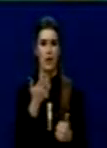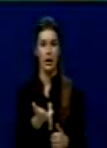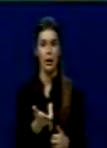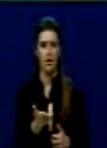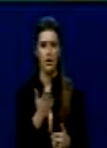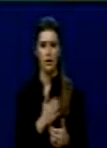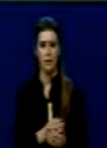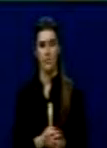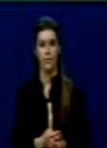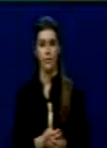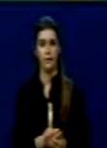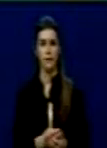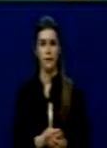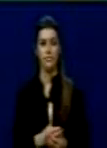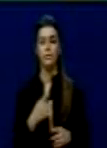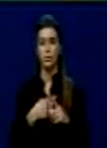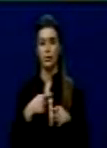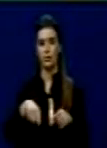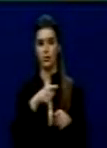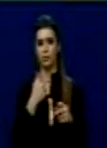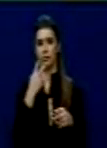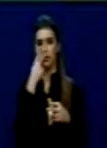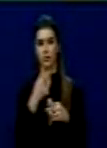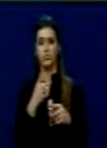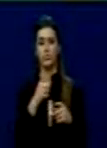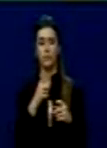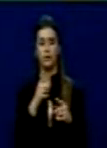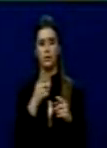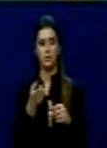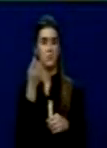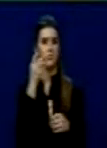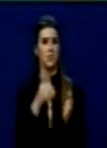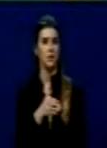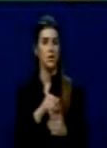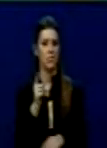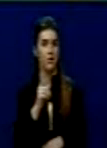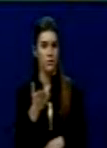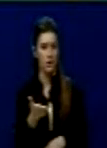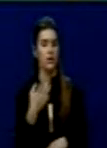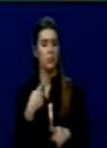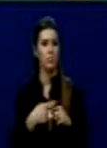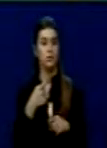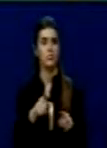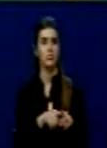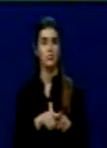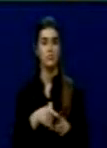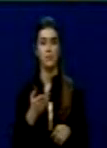kjo legjislaturë. Dhe si e tillë natyrisht e konsideroj që përveç që është e tepërt, madje është edhe